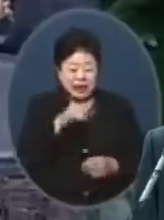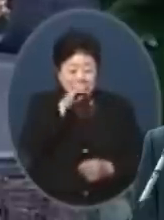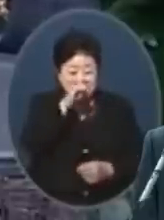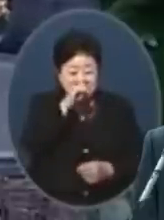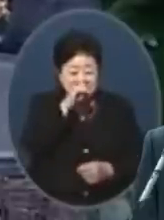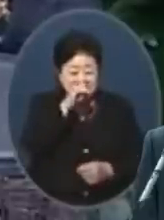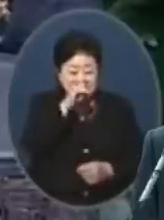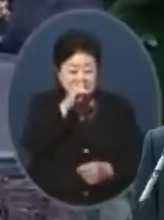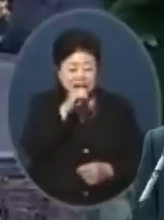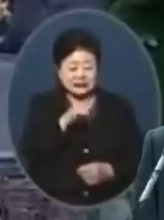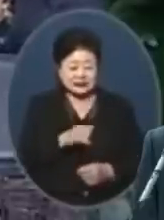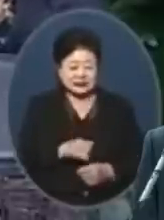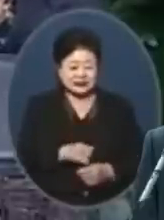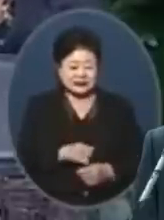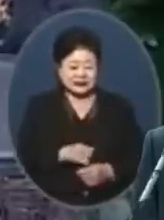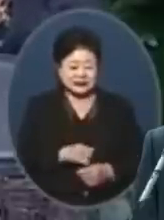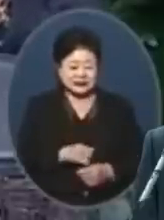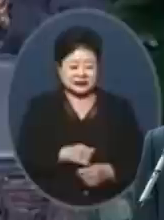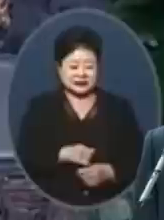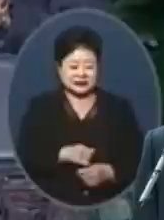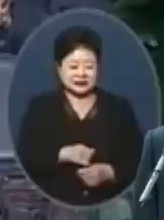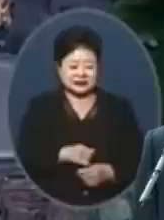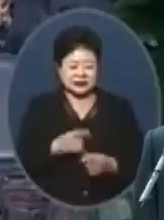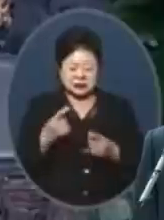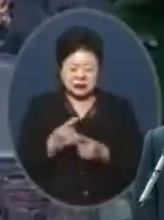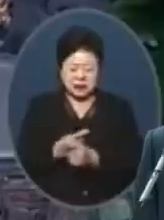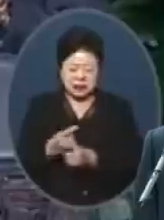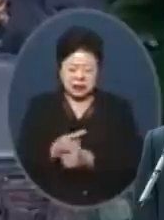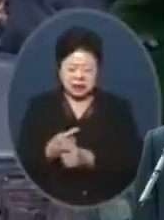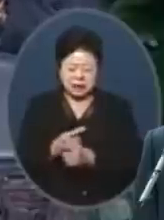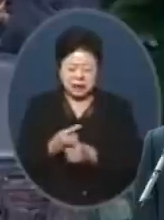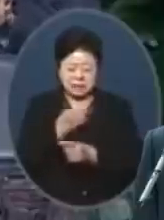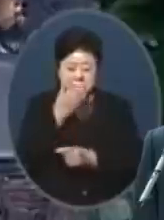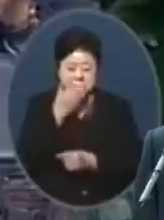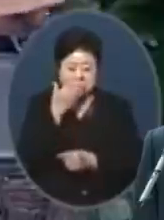것은 여러분이 얼마든지 변화시킬